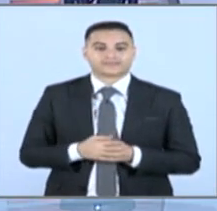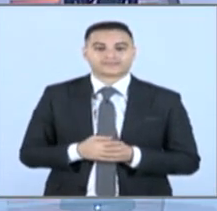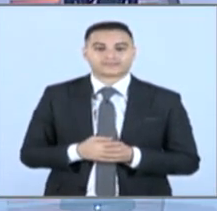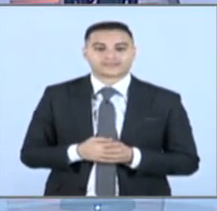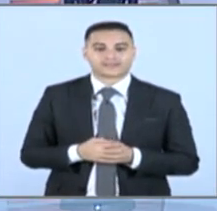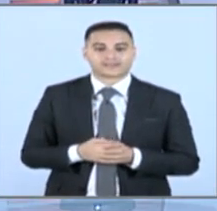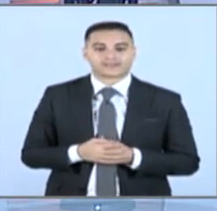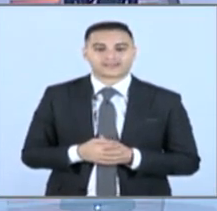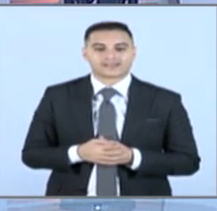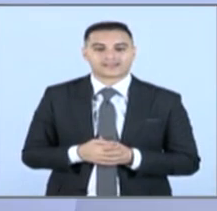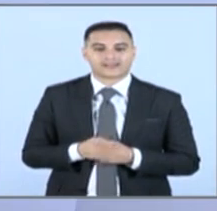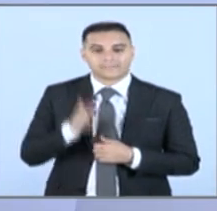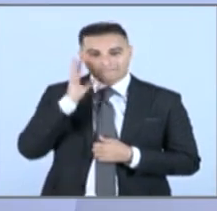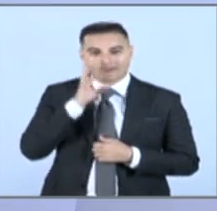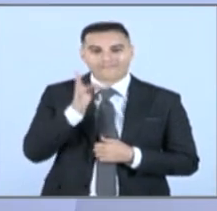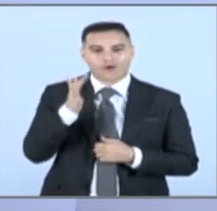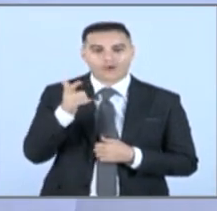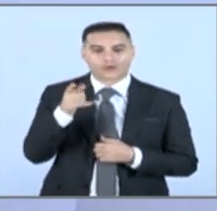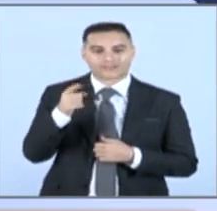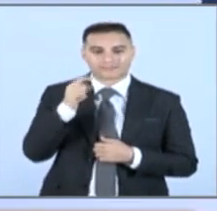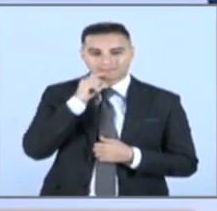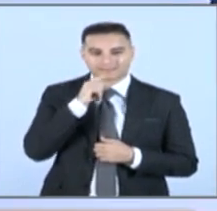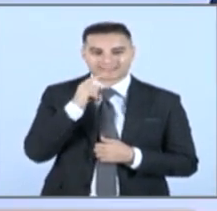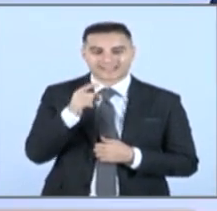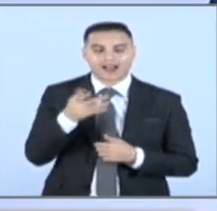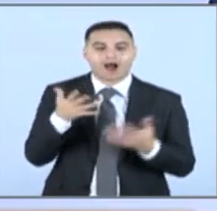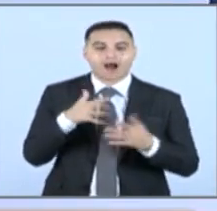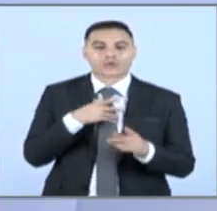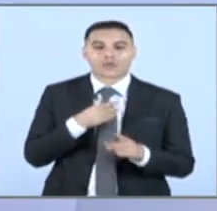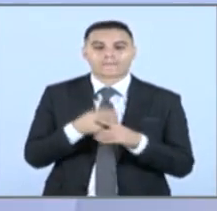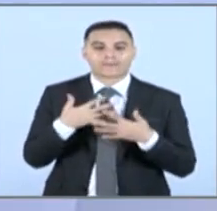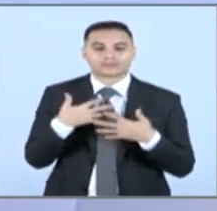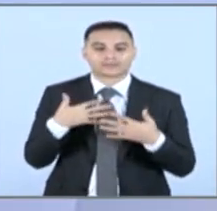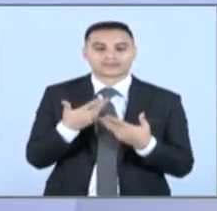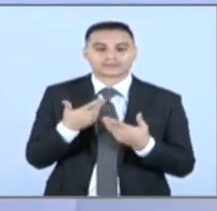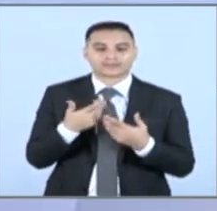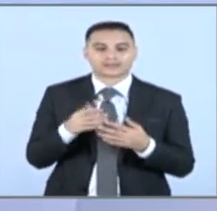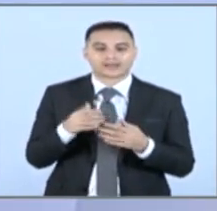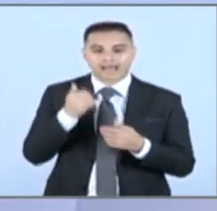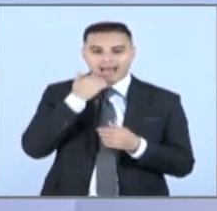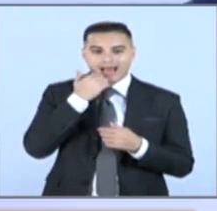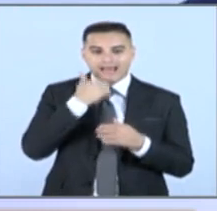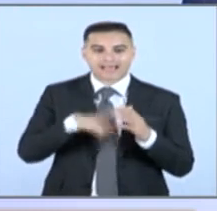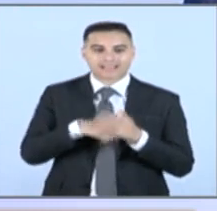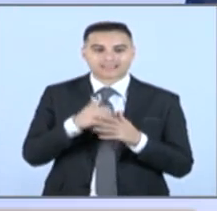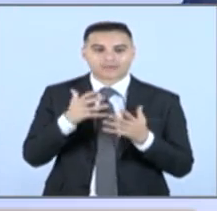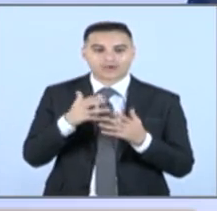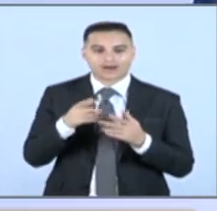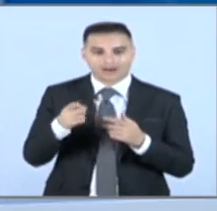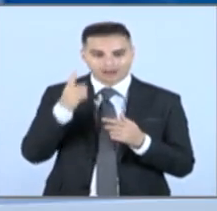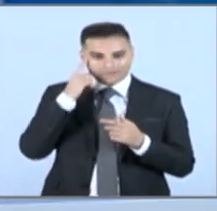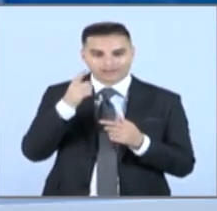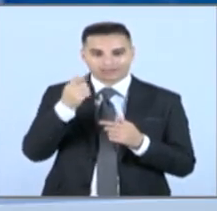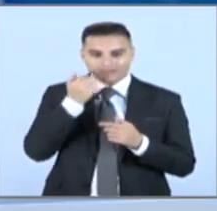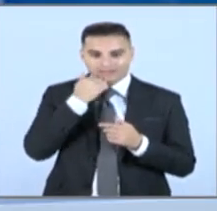بقى للنجمة بتاعتنا. أكتر حاجة بتبسطك إيه؟ إن الأهلي يكسب أو ياخد بطولة. عايز أقول لك حاجة، أنت